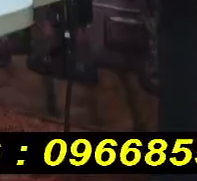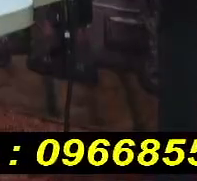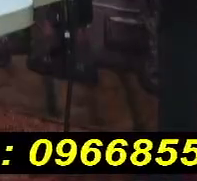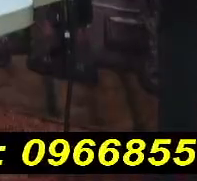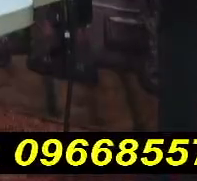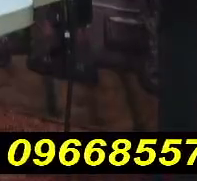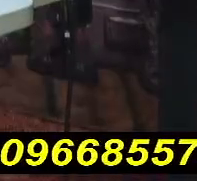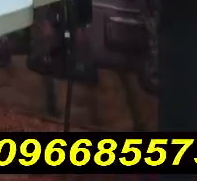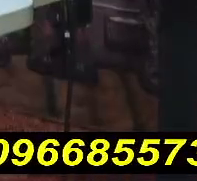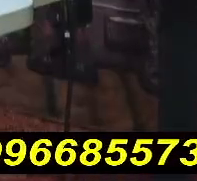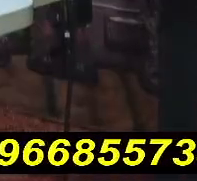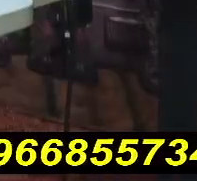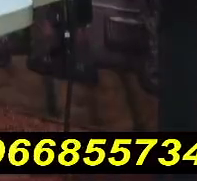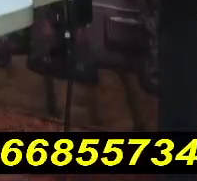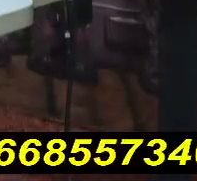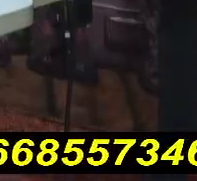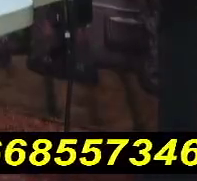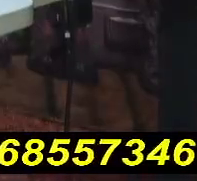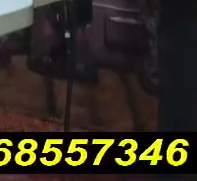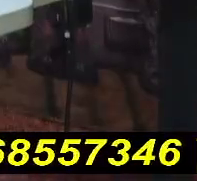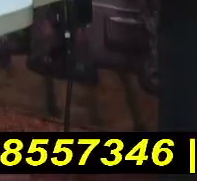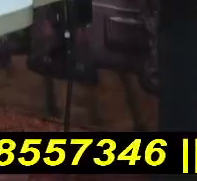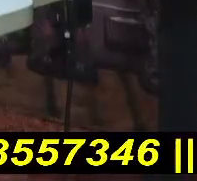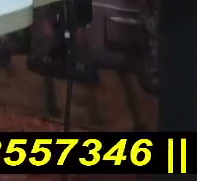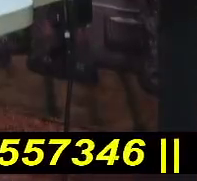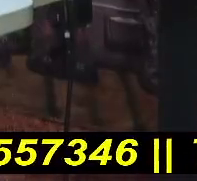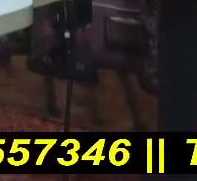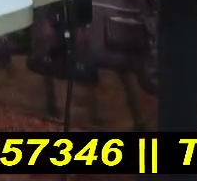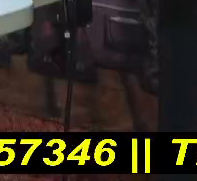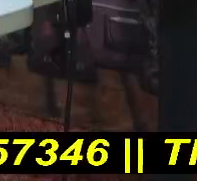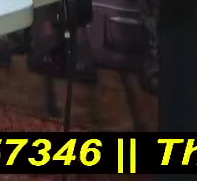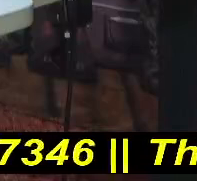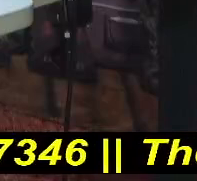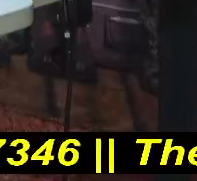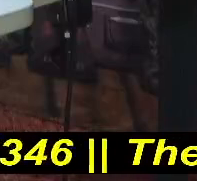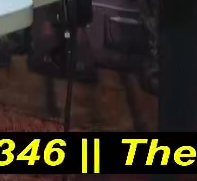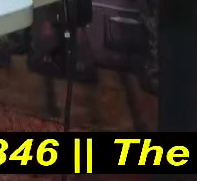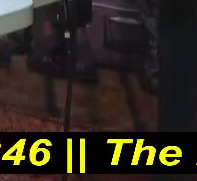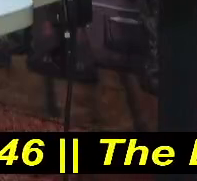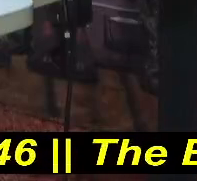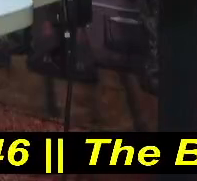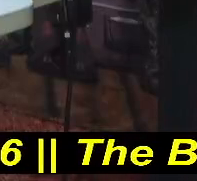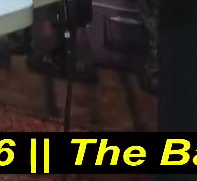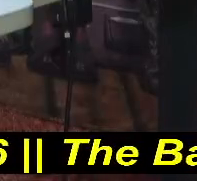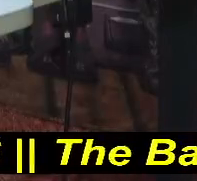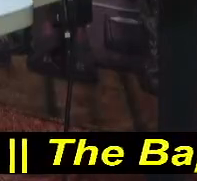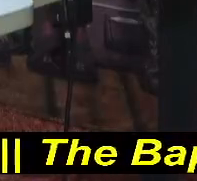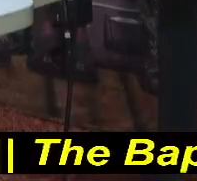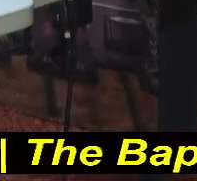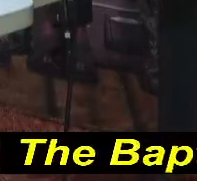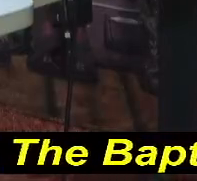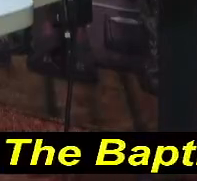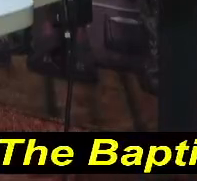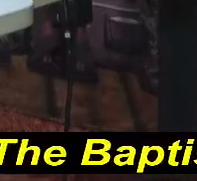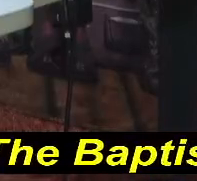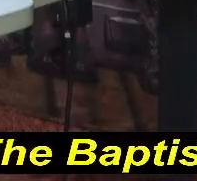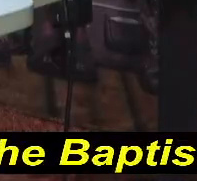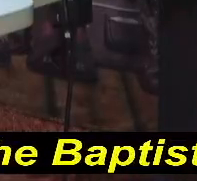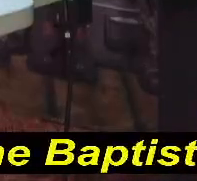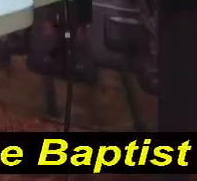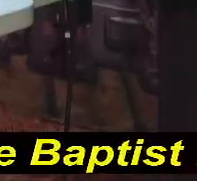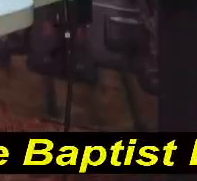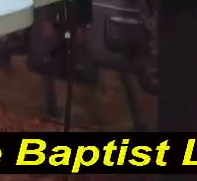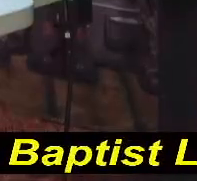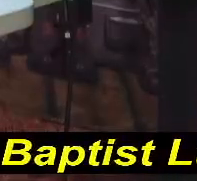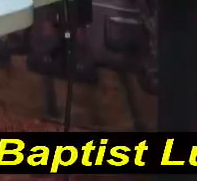o nga pala yan so Anyways So ganun nga eh kita ninyo ang ganda i-f up nito kahit po sa mga magulang